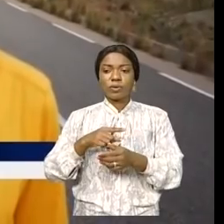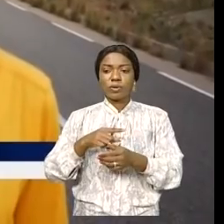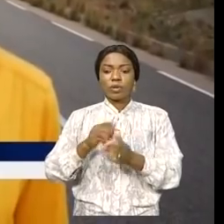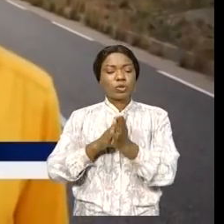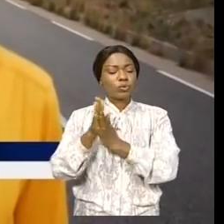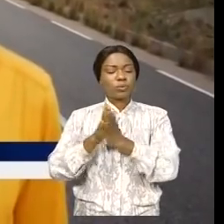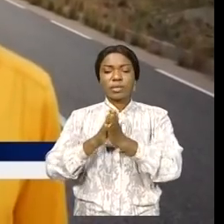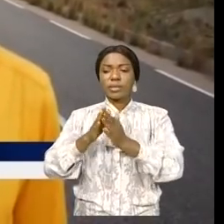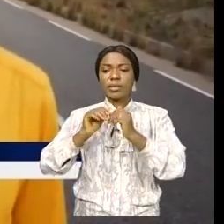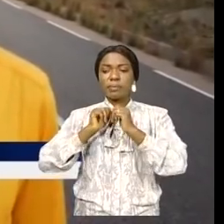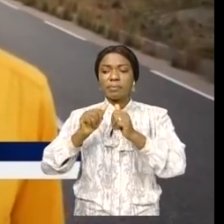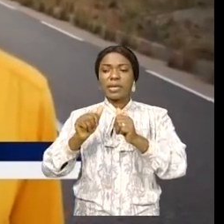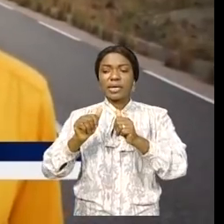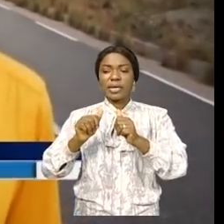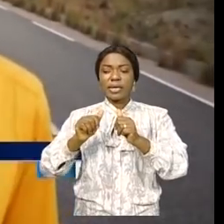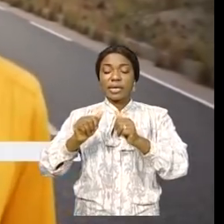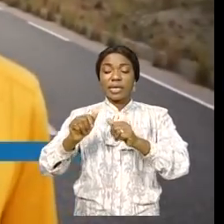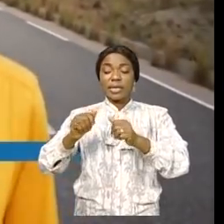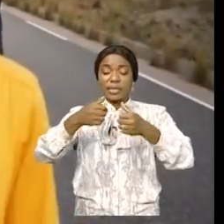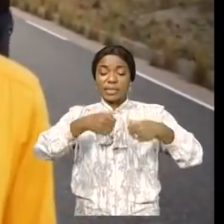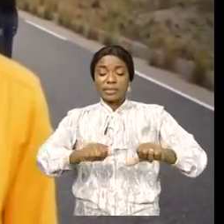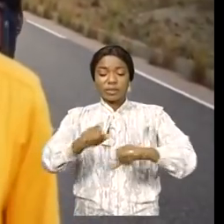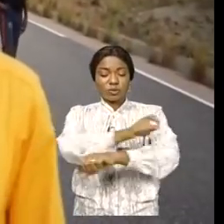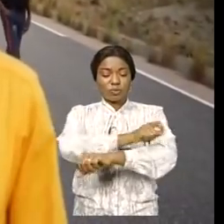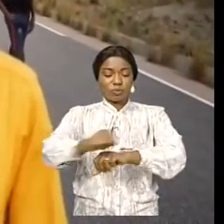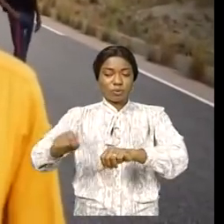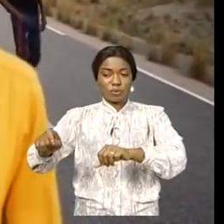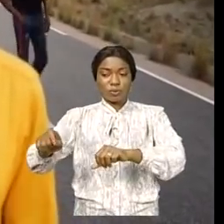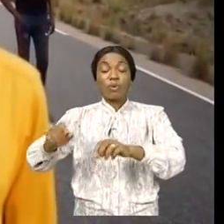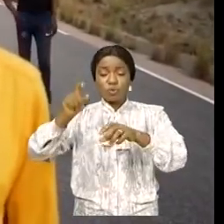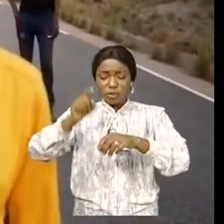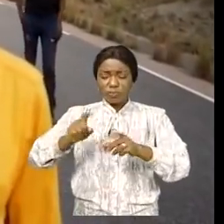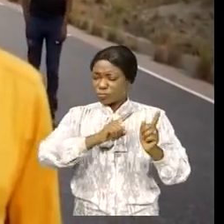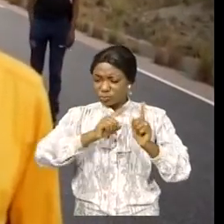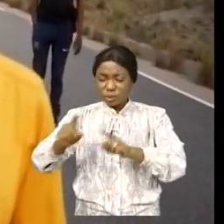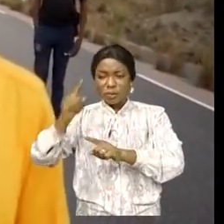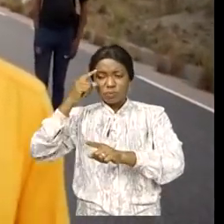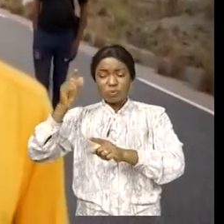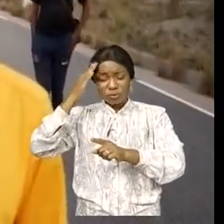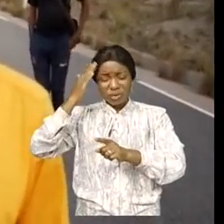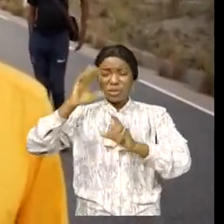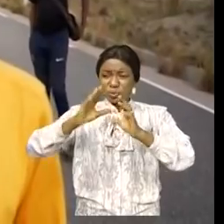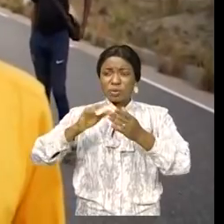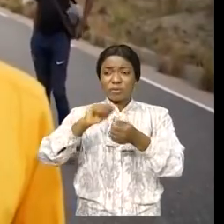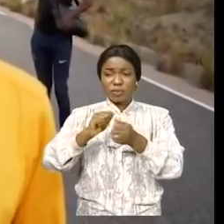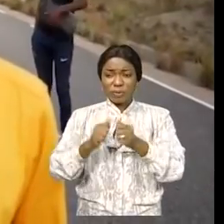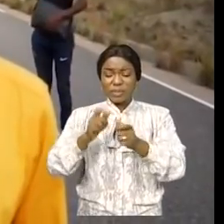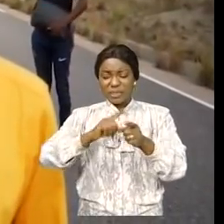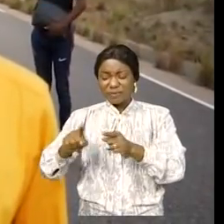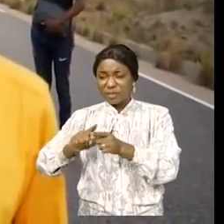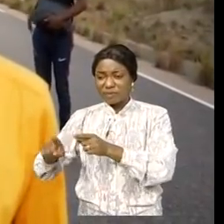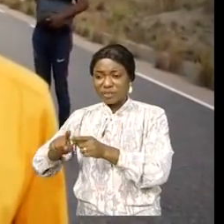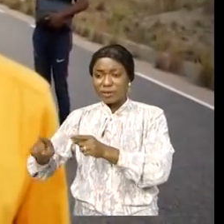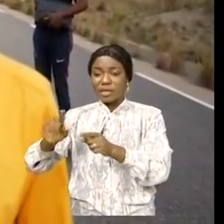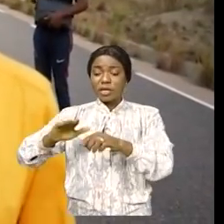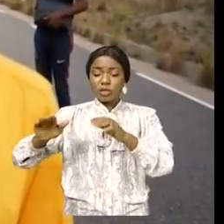bureau. Nous avons souhaité être sur terrain pour aller connaître tous les problèmes qui surgissent dans nos différentes